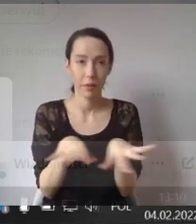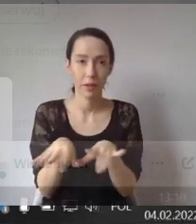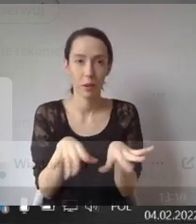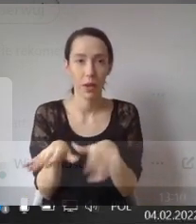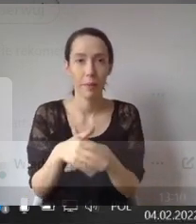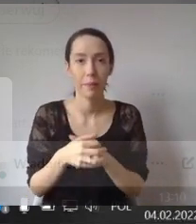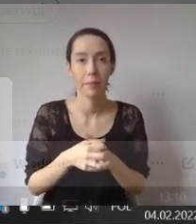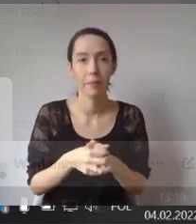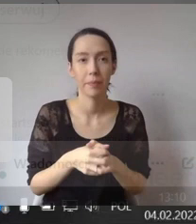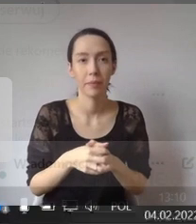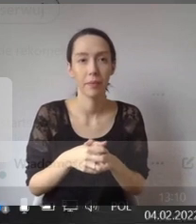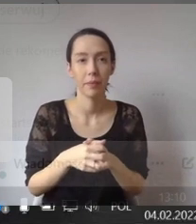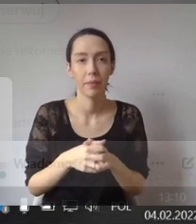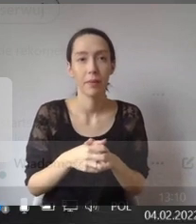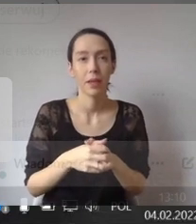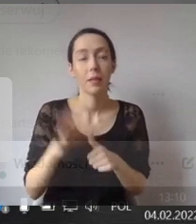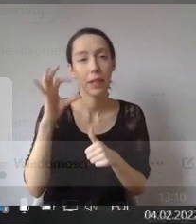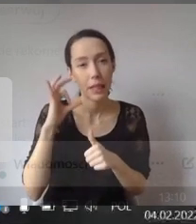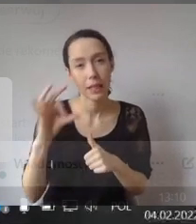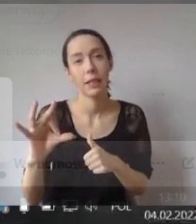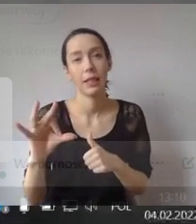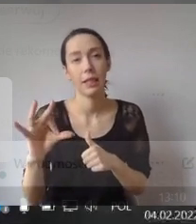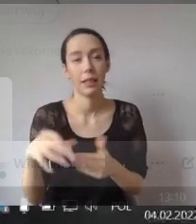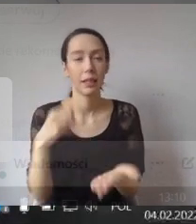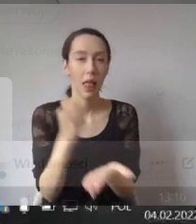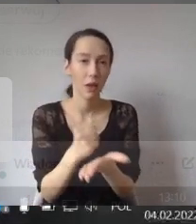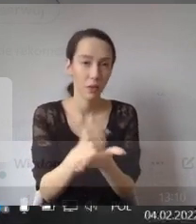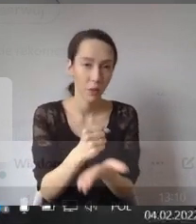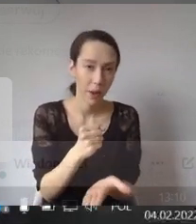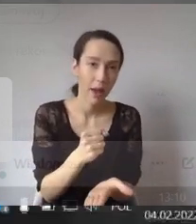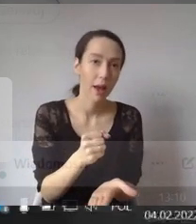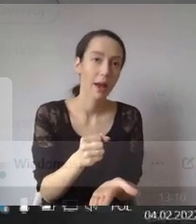specjalista do spraw obsługi